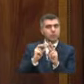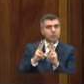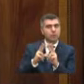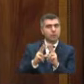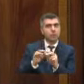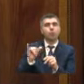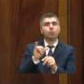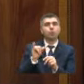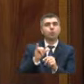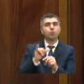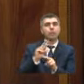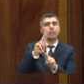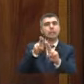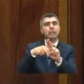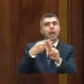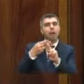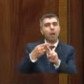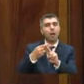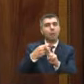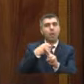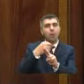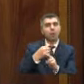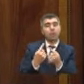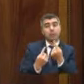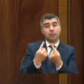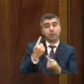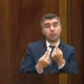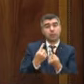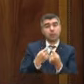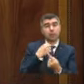هو ردكم على صرخات الآلاف